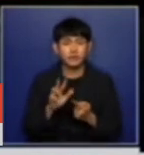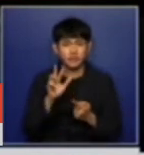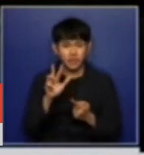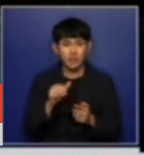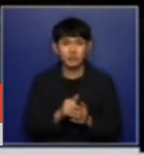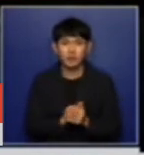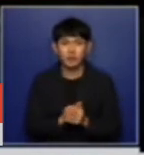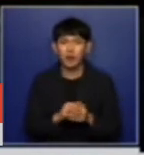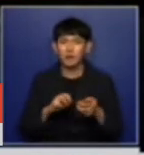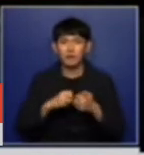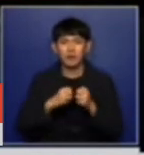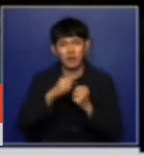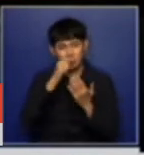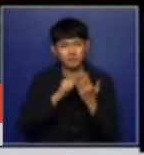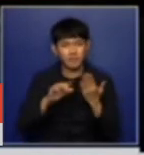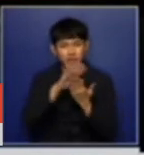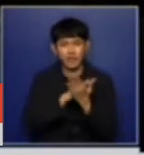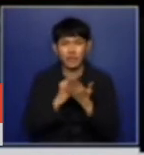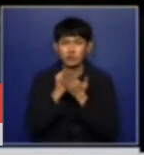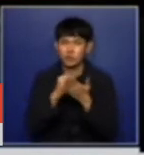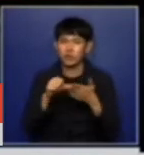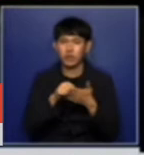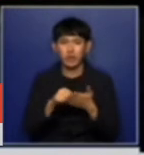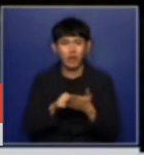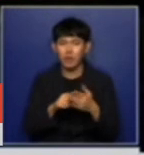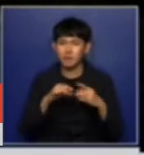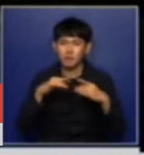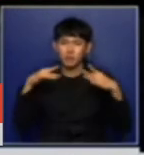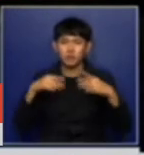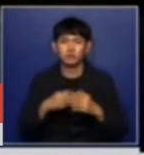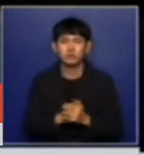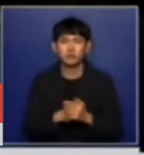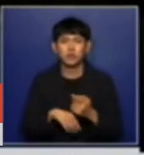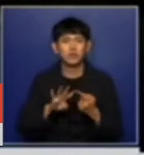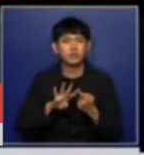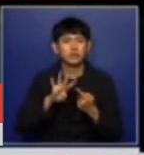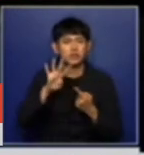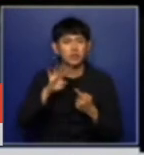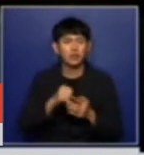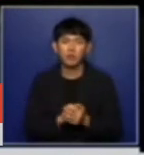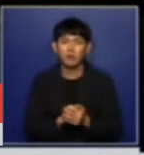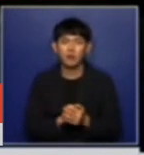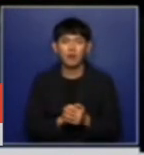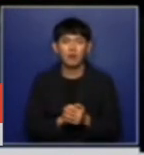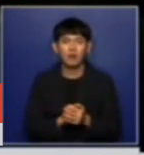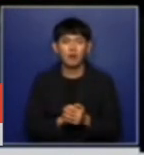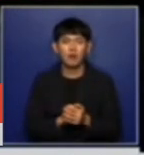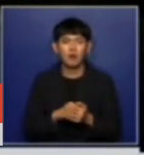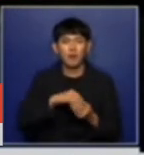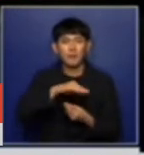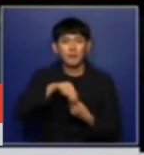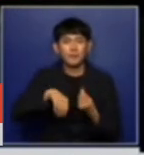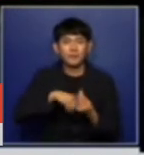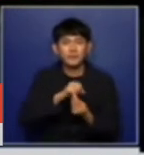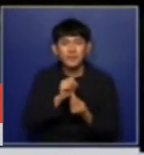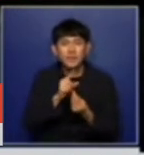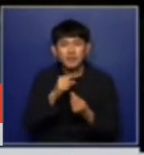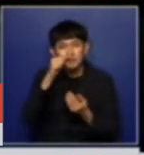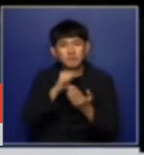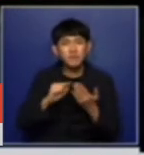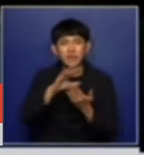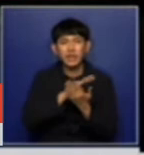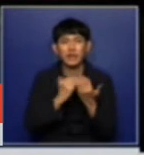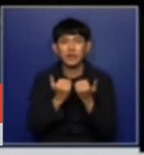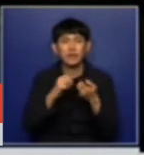จทย์ปัญหาของประเทศและเรื่องที่4พูดกันเยอะมากครับไม่สอดคล้องกับสภาวะเศรษฐกิจที่เป็